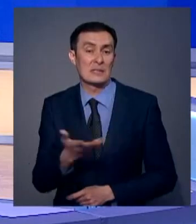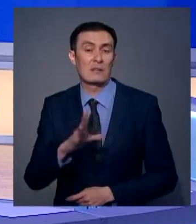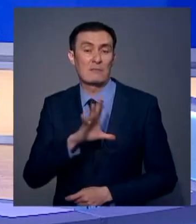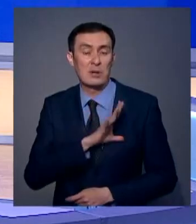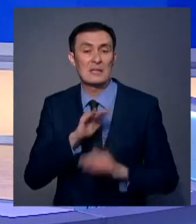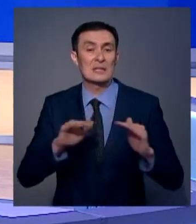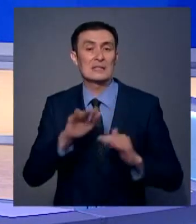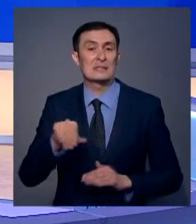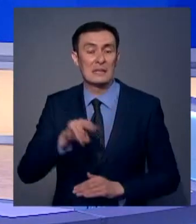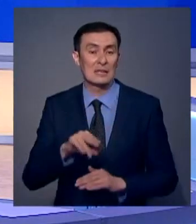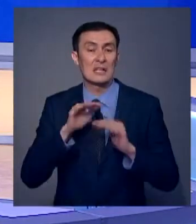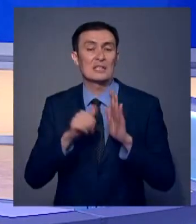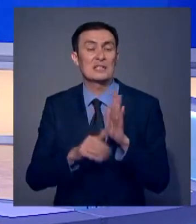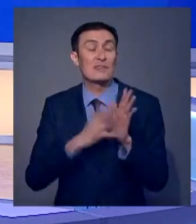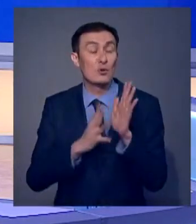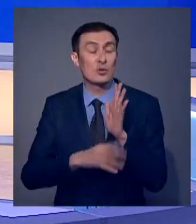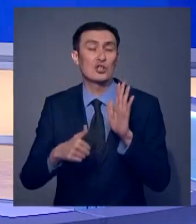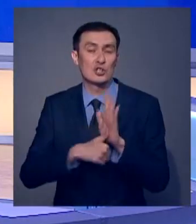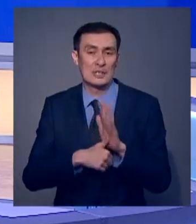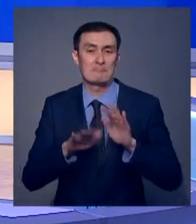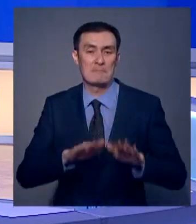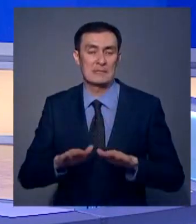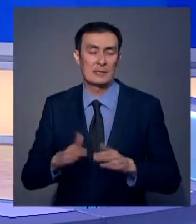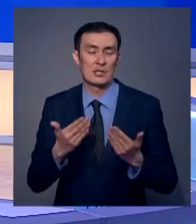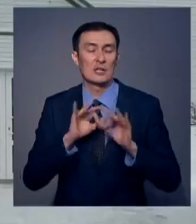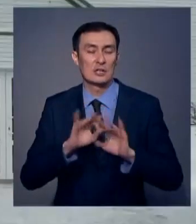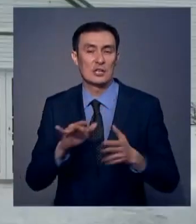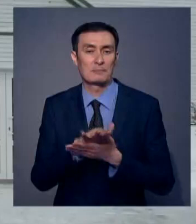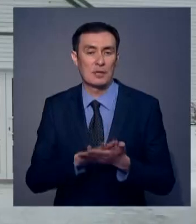сад на 96 мест. Наталья Строкова продолжит.